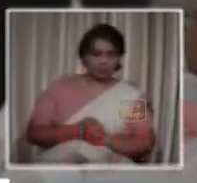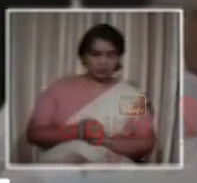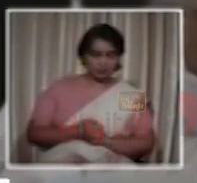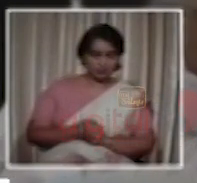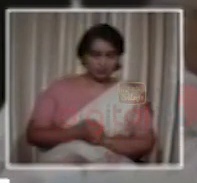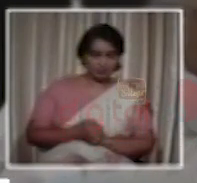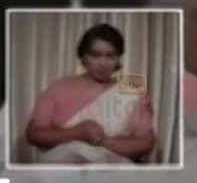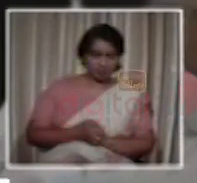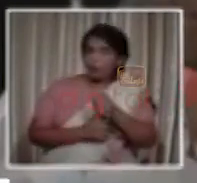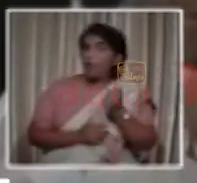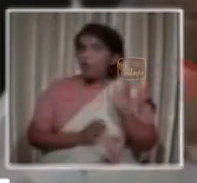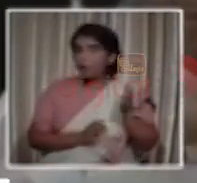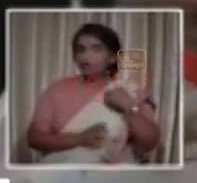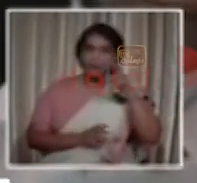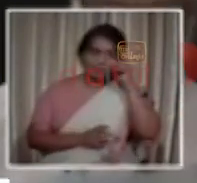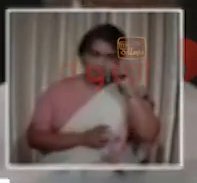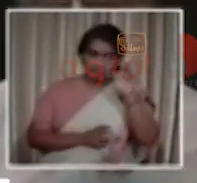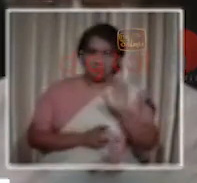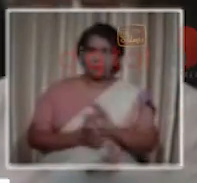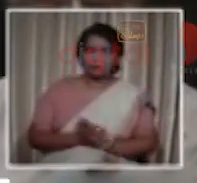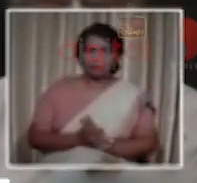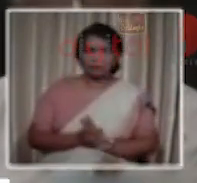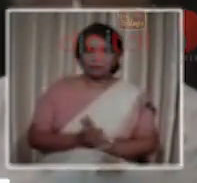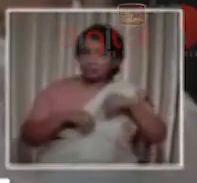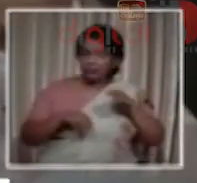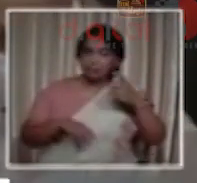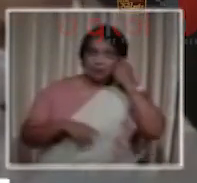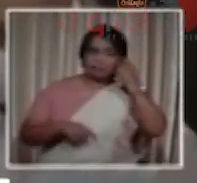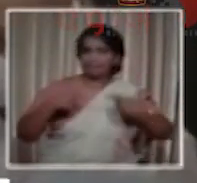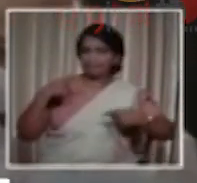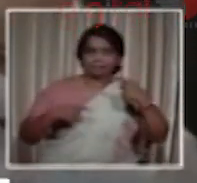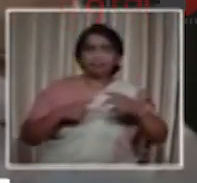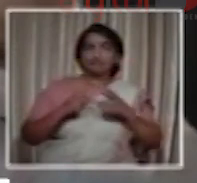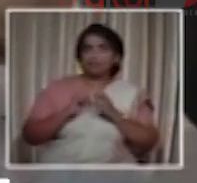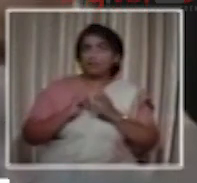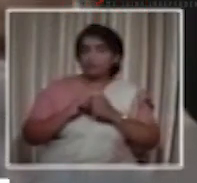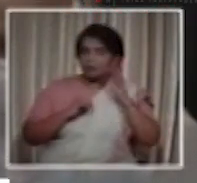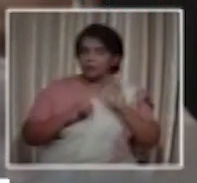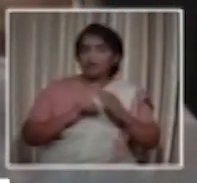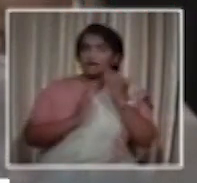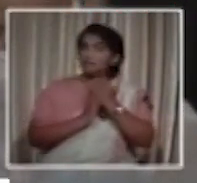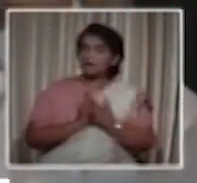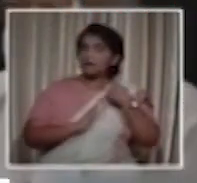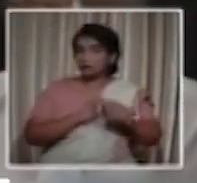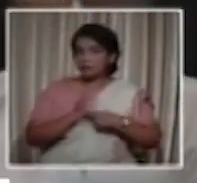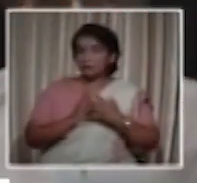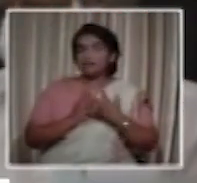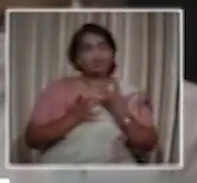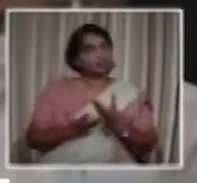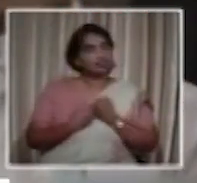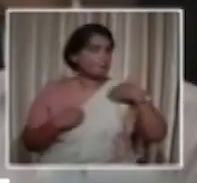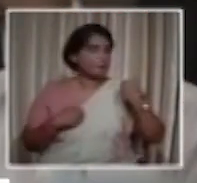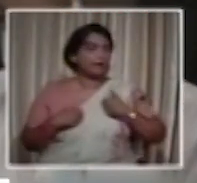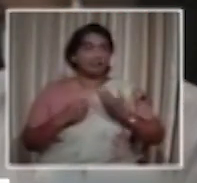කරන්න කියලයි ඔවුන් බලාගෙන ඉන්නේ. ඔය එක ජනතාව තීන්දුව කරයි. රට මුහුණ දී තිබෙන අභියෝගයන් රට මුදා ගන්නයි අපි ප්‍රමුඛත්වය